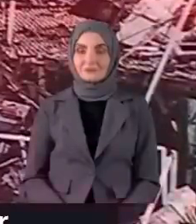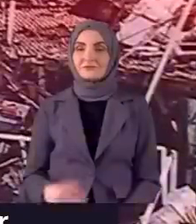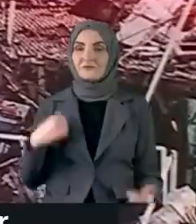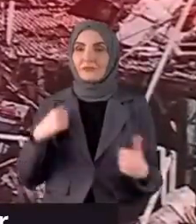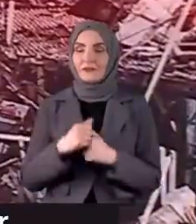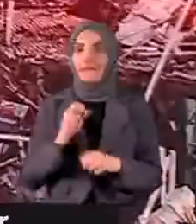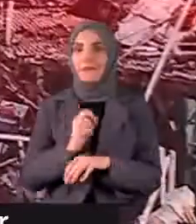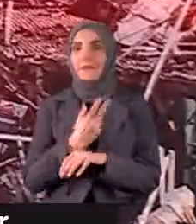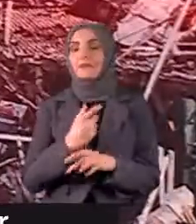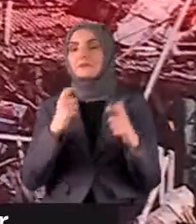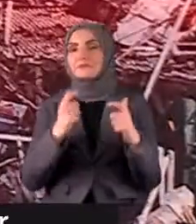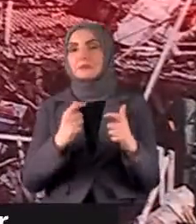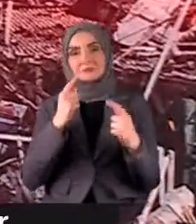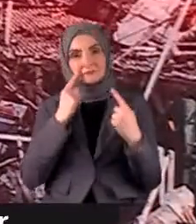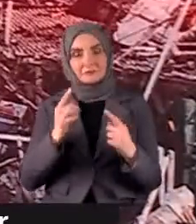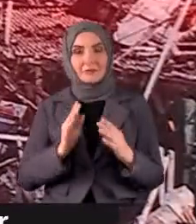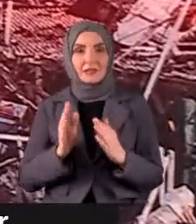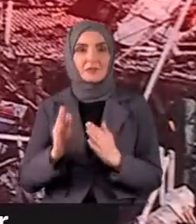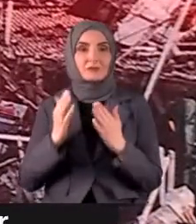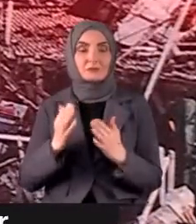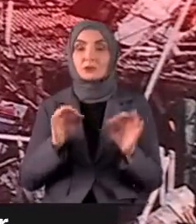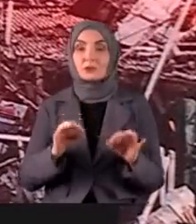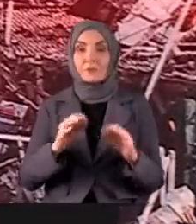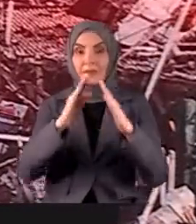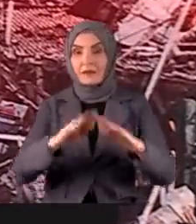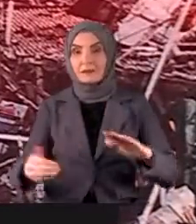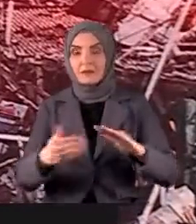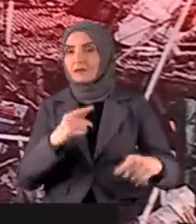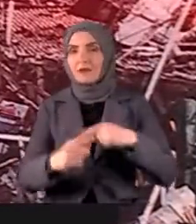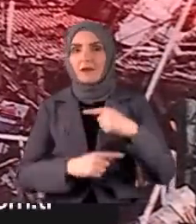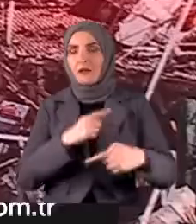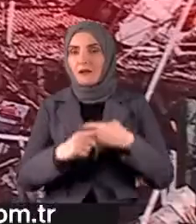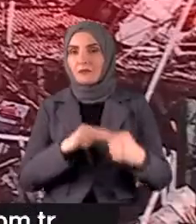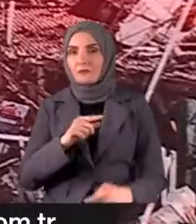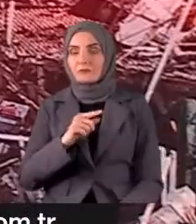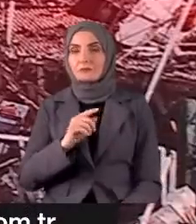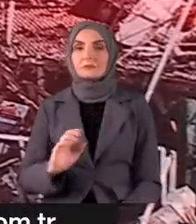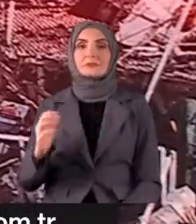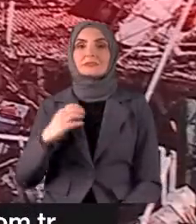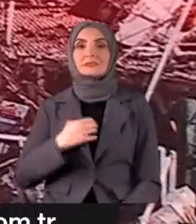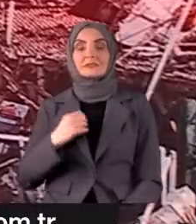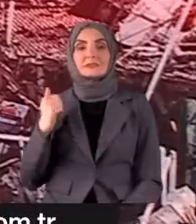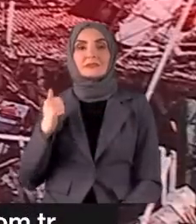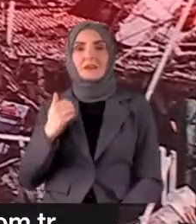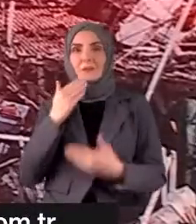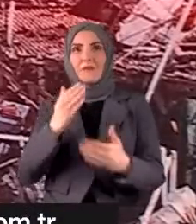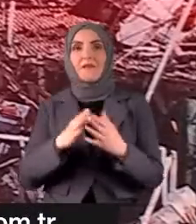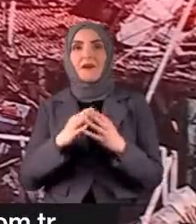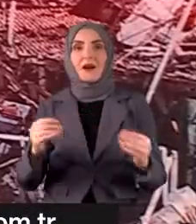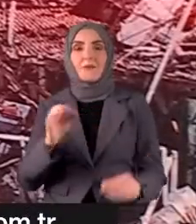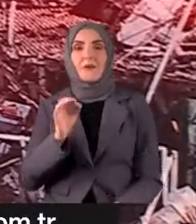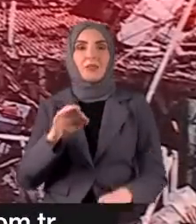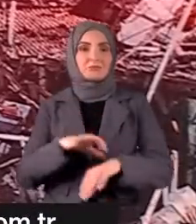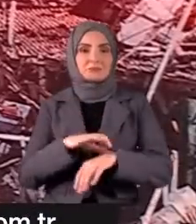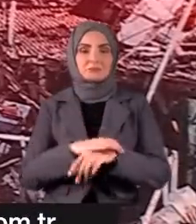Yine Adıyaman'dan bir görüntüyle devam edeceğiz. Bu kez enkazda aranan, sahiplerinin kayıp ihbarında bulunduğu altınlarda. Ekipler iki ayrı göçükte yüklü miktarda